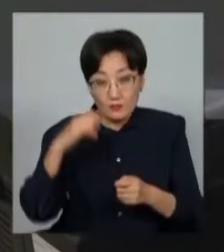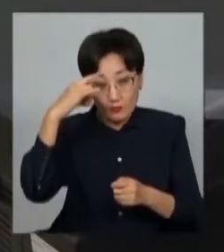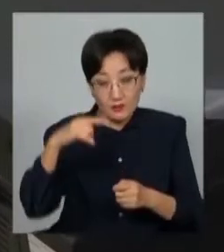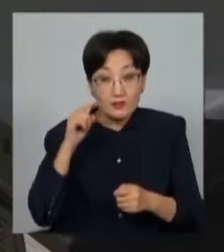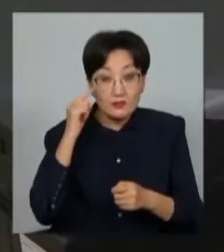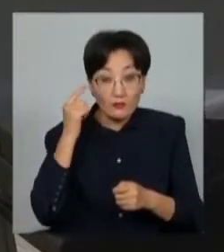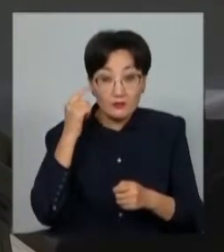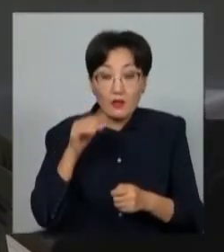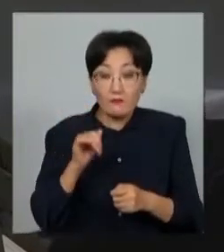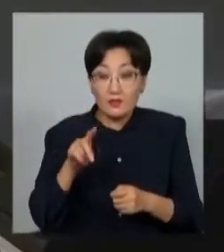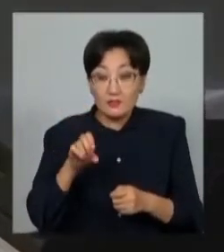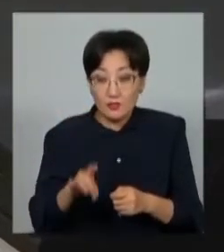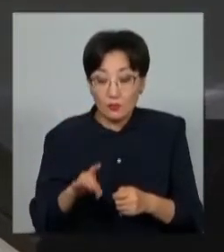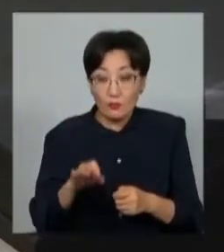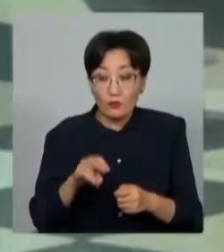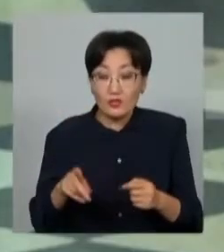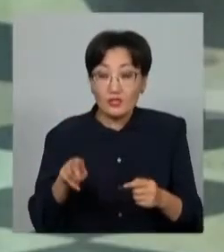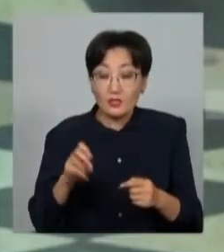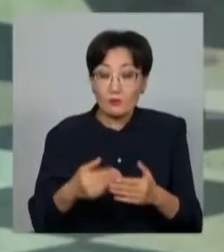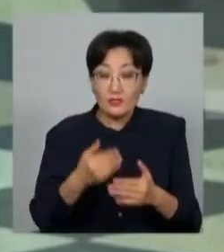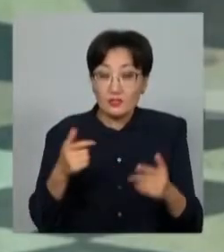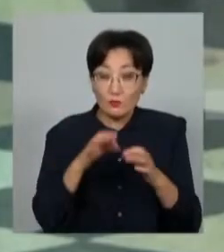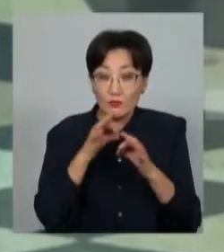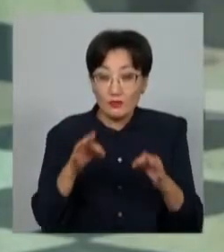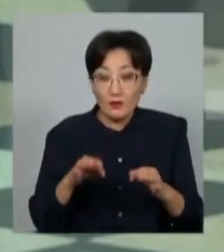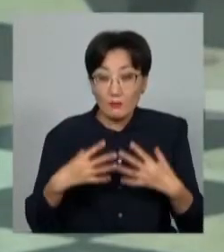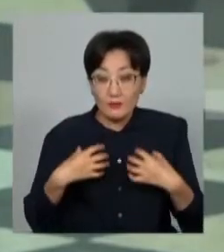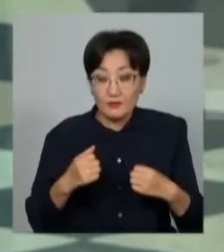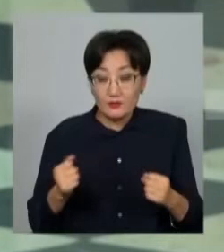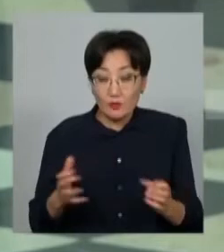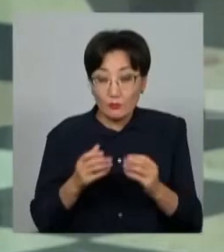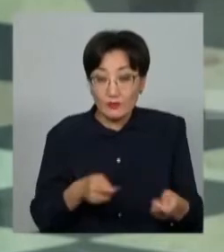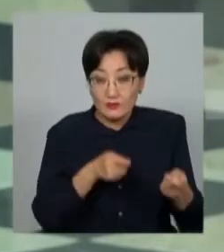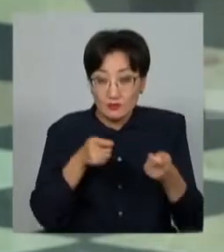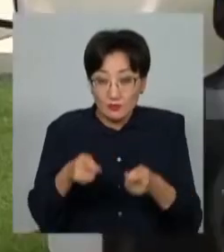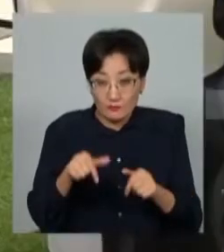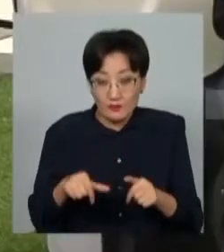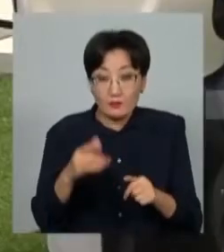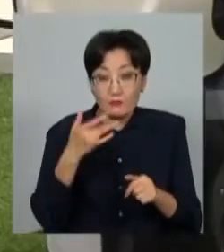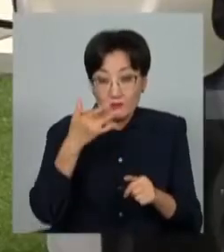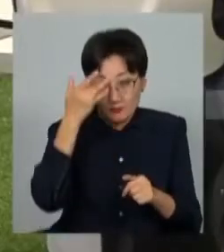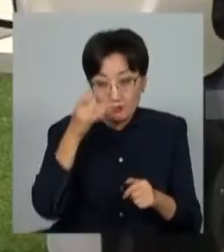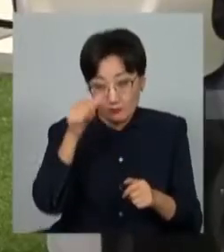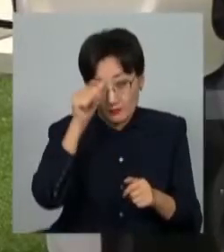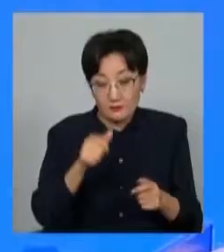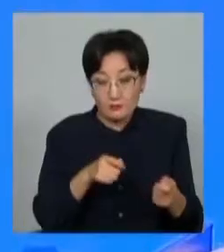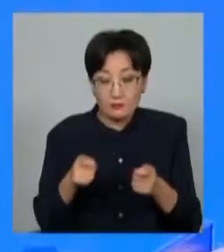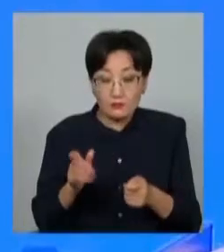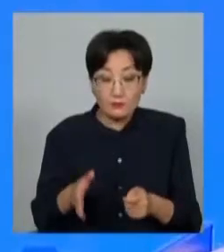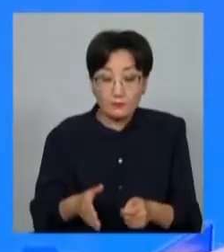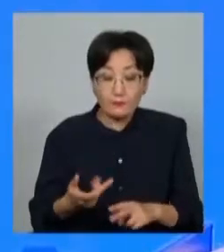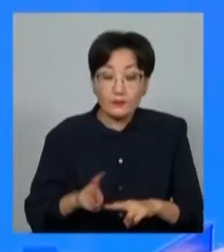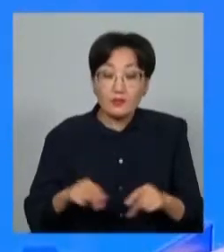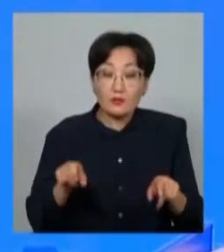американского препарата Pfizer. Он, как ранее заявили в Минздраве, поступит уже в этом месяце. Мы